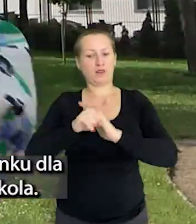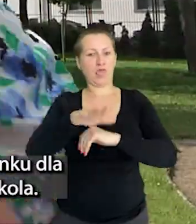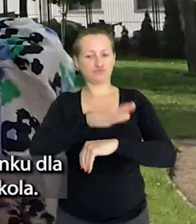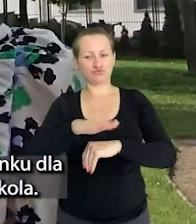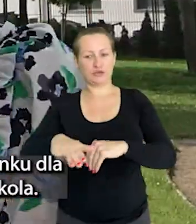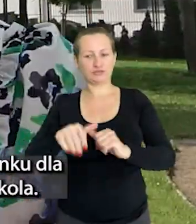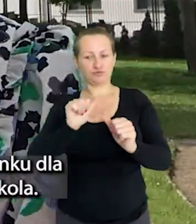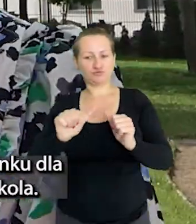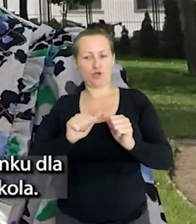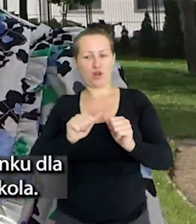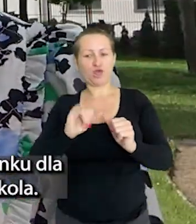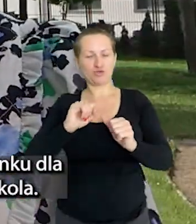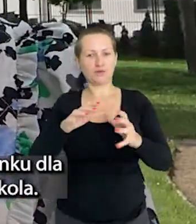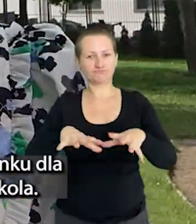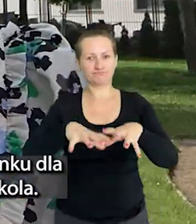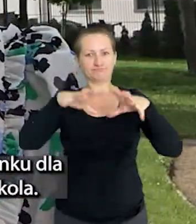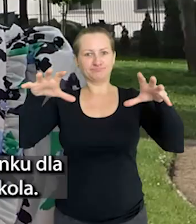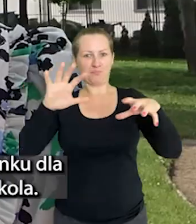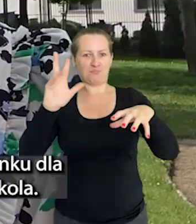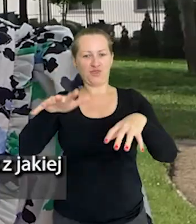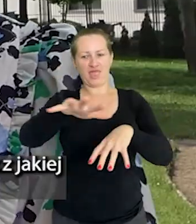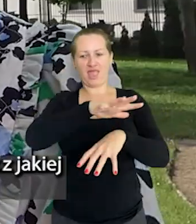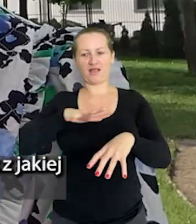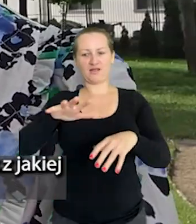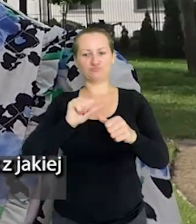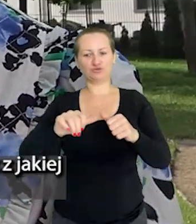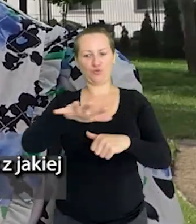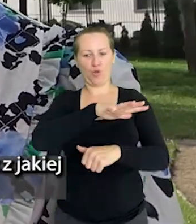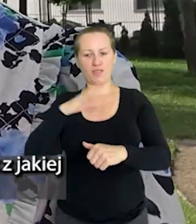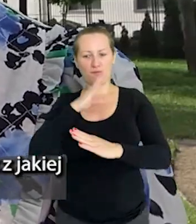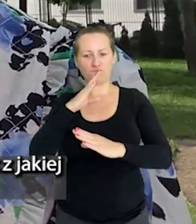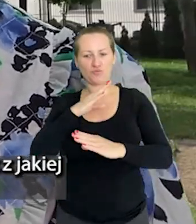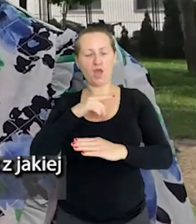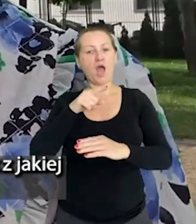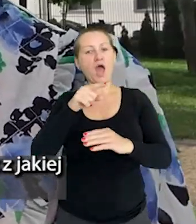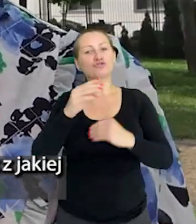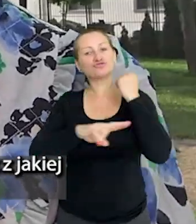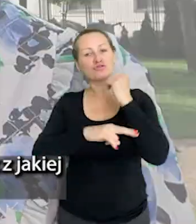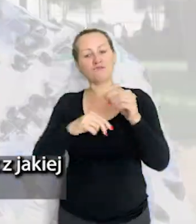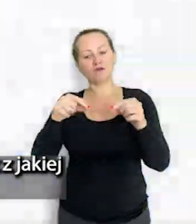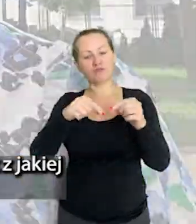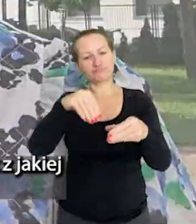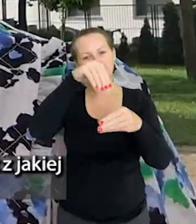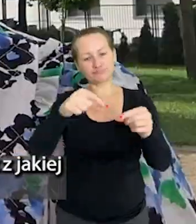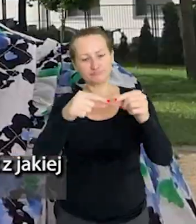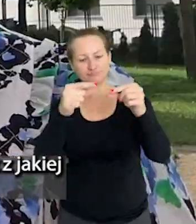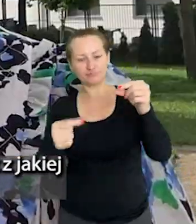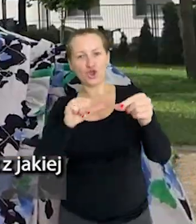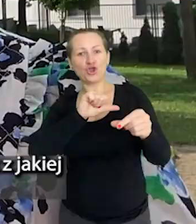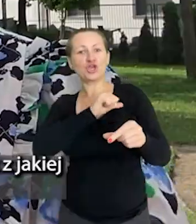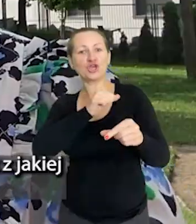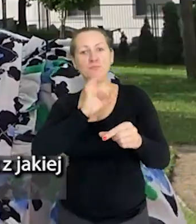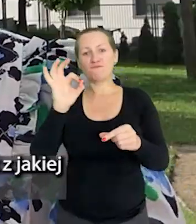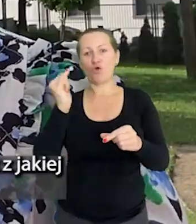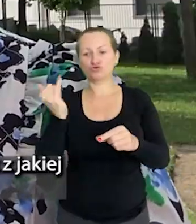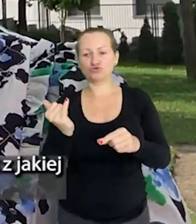przedszkola oraz wzbogacenie zewnętrznego terenu przedszkola. Tuje były podpisane imiennie. Każda tuja